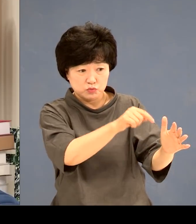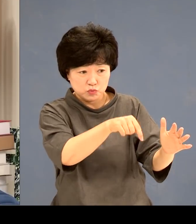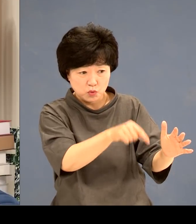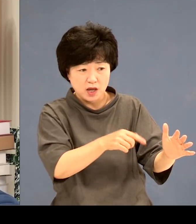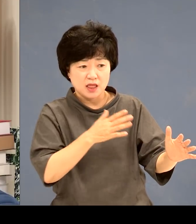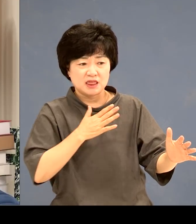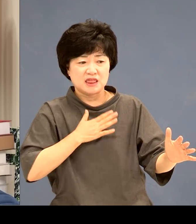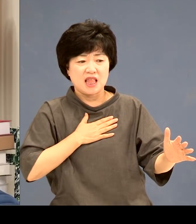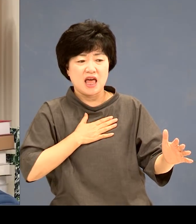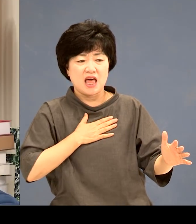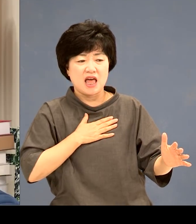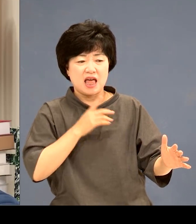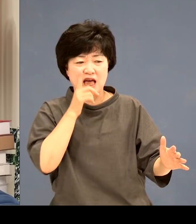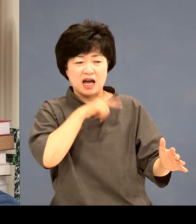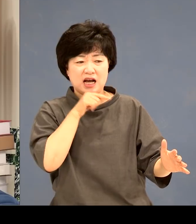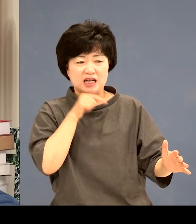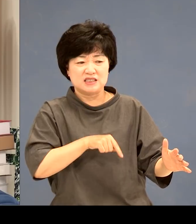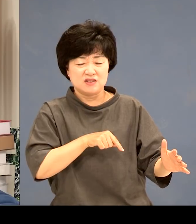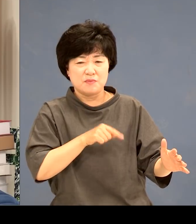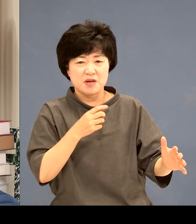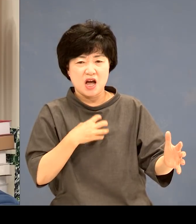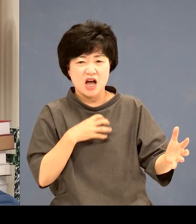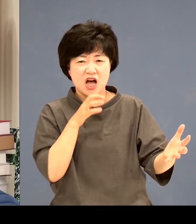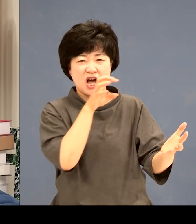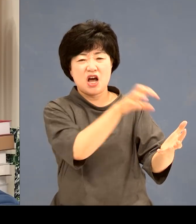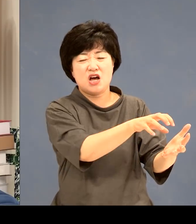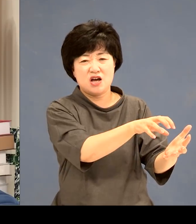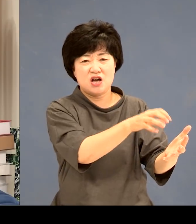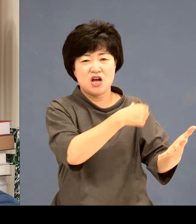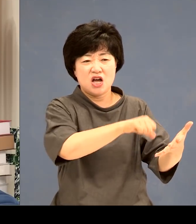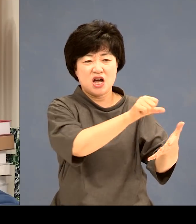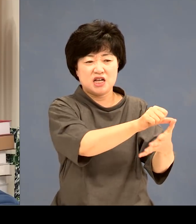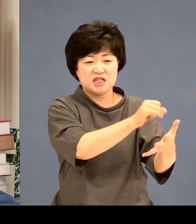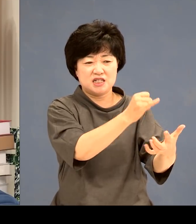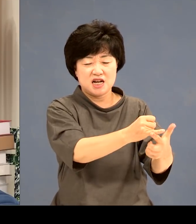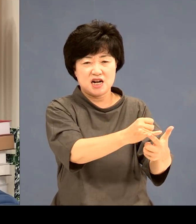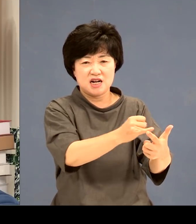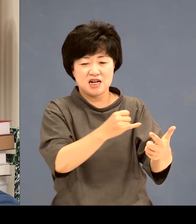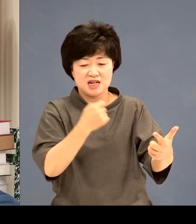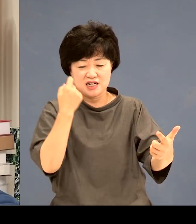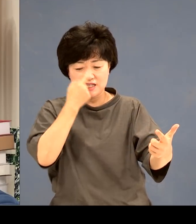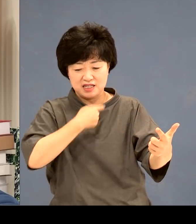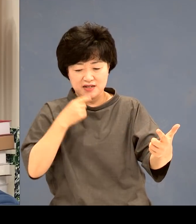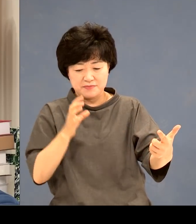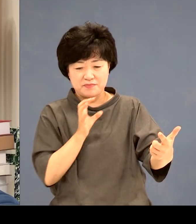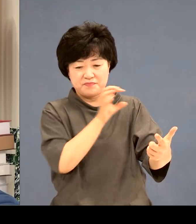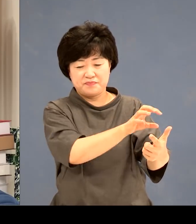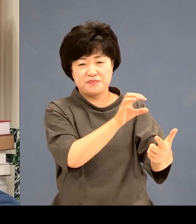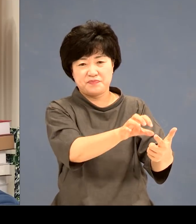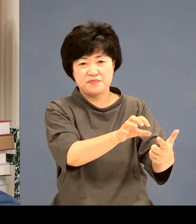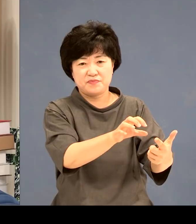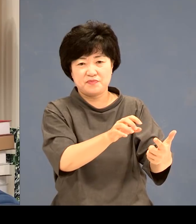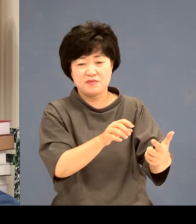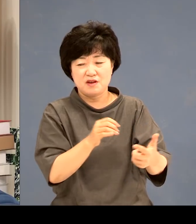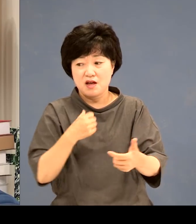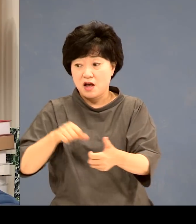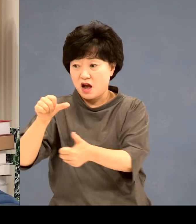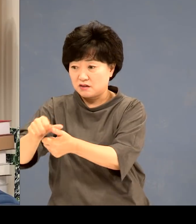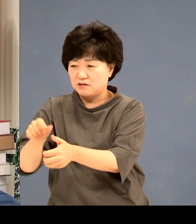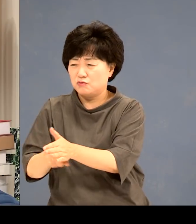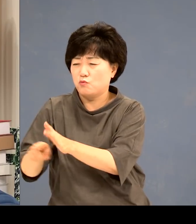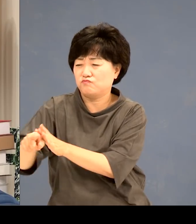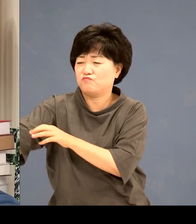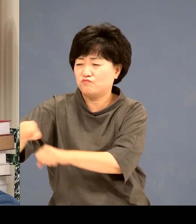그냥 저희 딸 같은 경우는 이제 그냥 그런 모습들이 왜 힘들었냐면 이렇게 그 저희